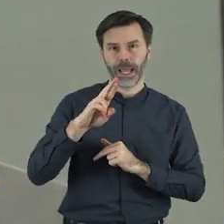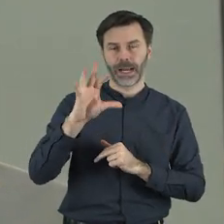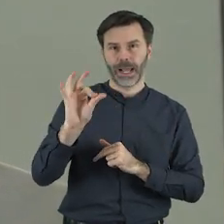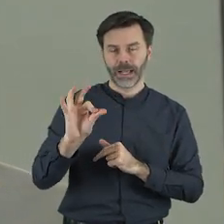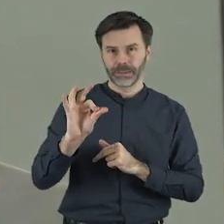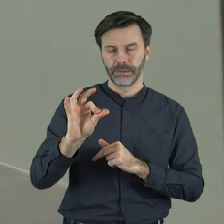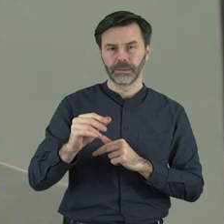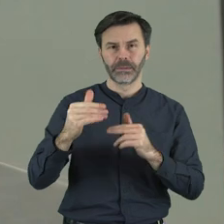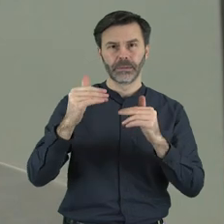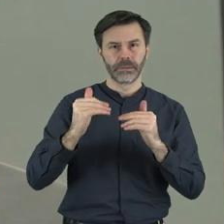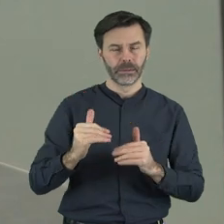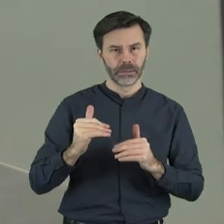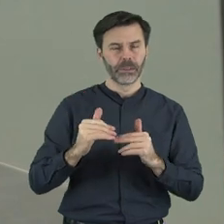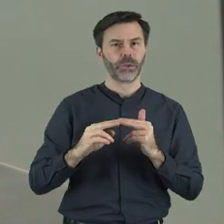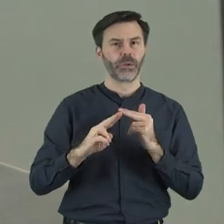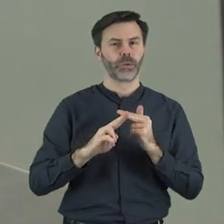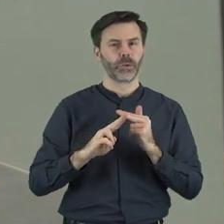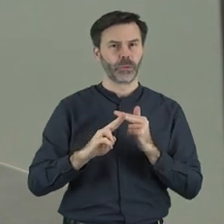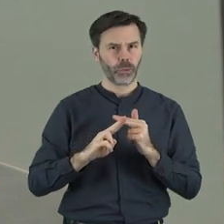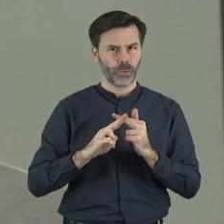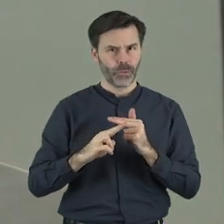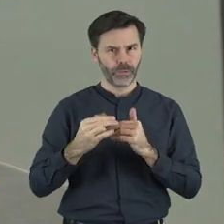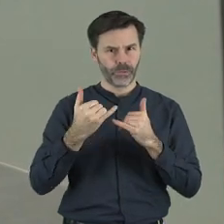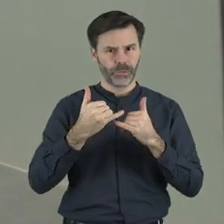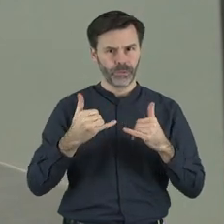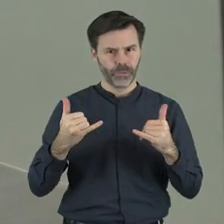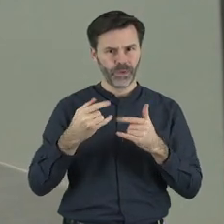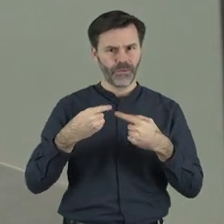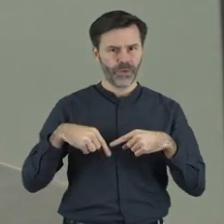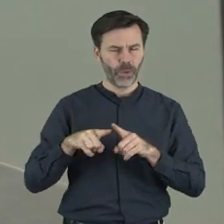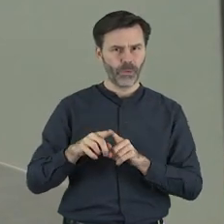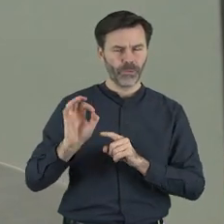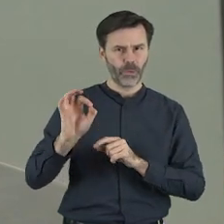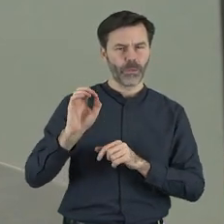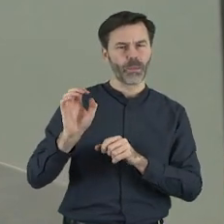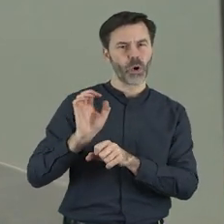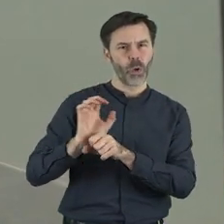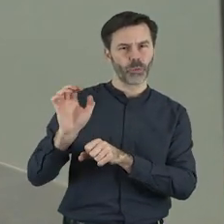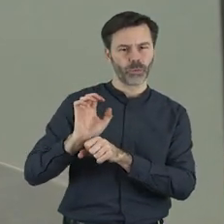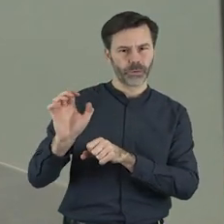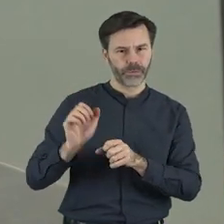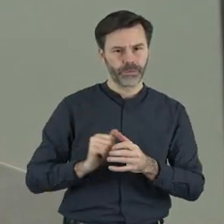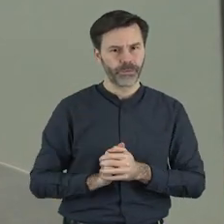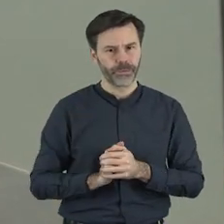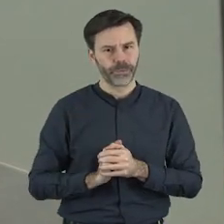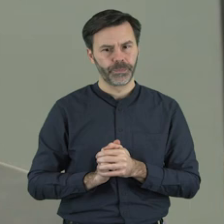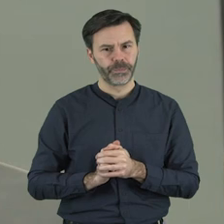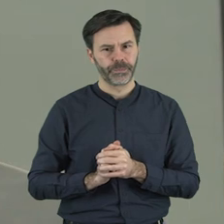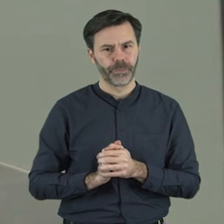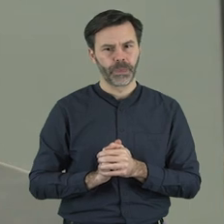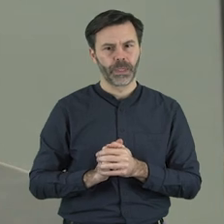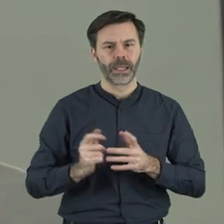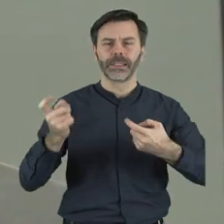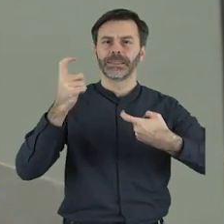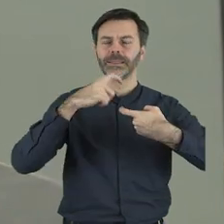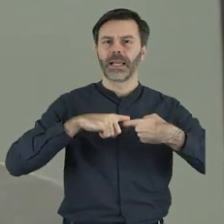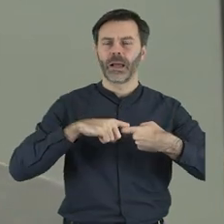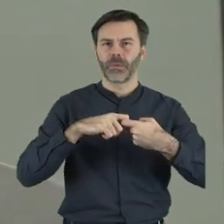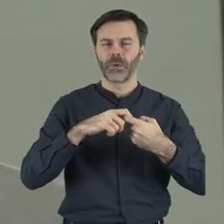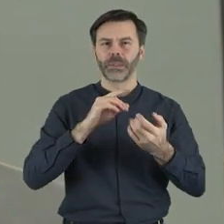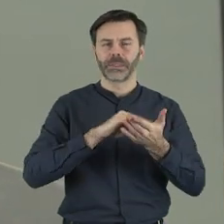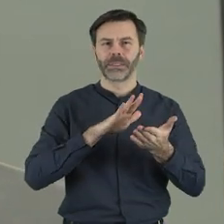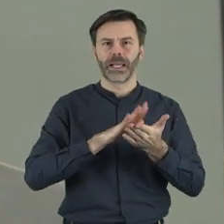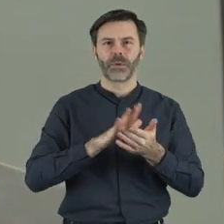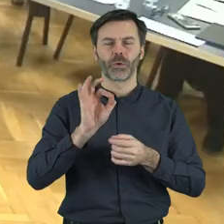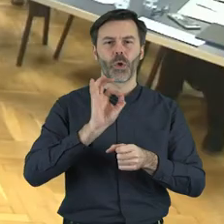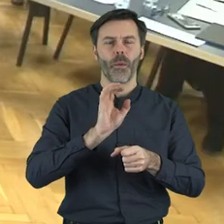identyfikującego producenta. Dodatkowo wzywa się do uzupełnienia załączników postaci, decyzji o wpisie producenta oraz do udokumentowania członkostwa i prezentacji